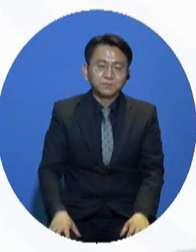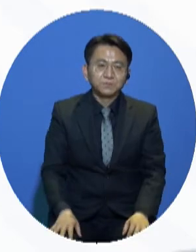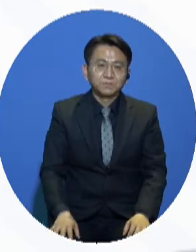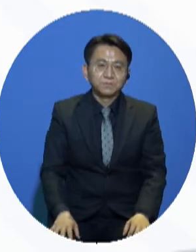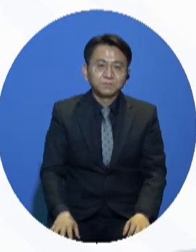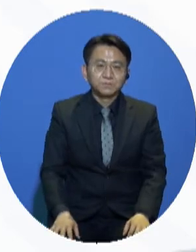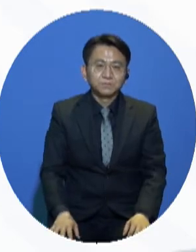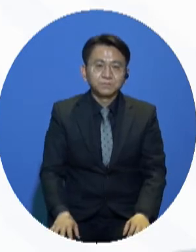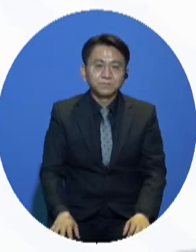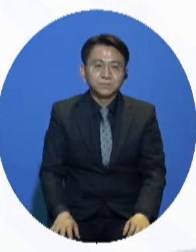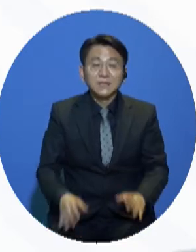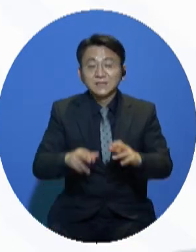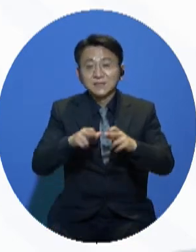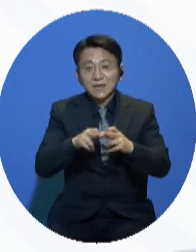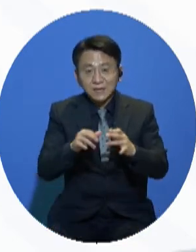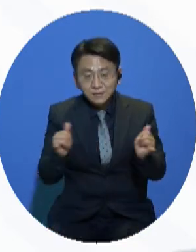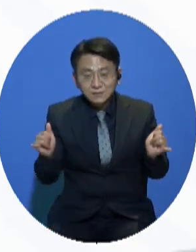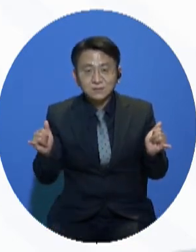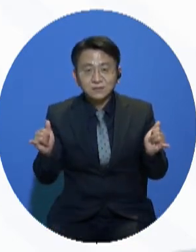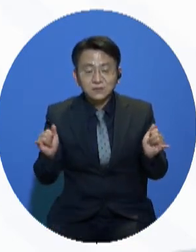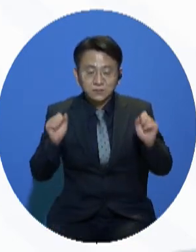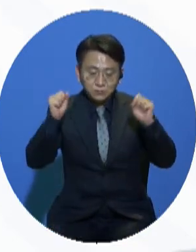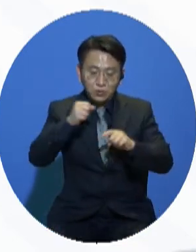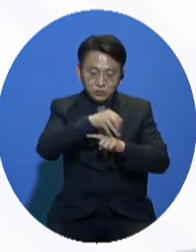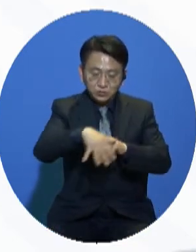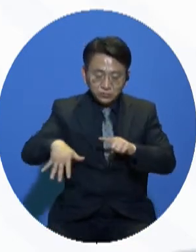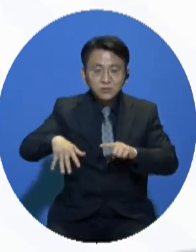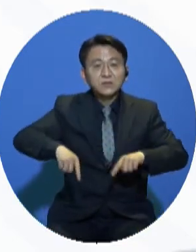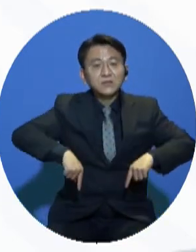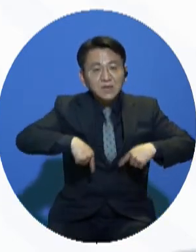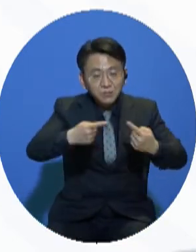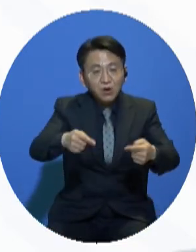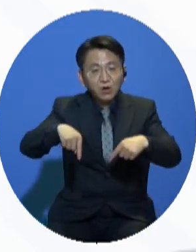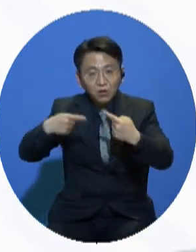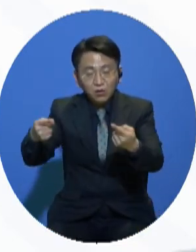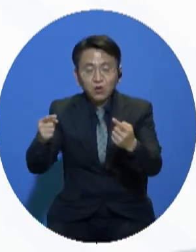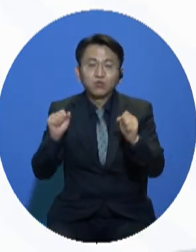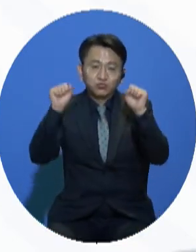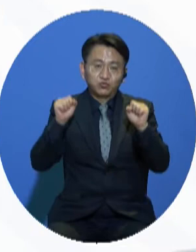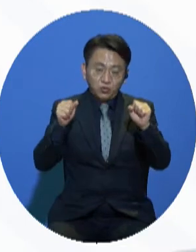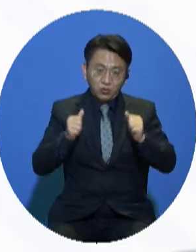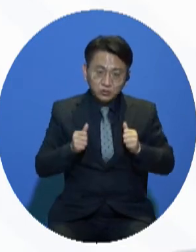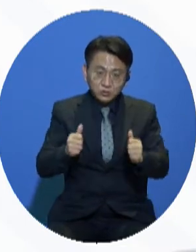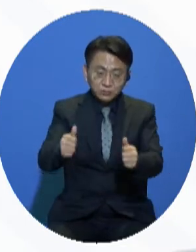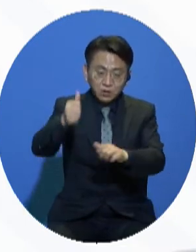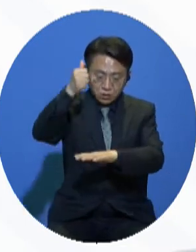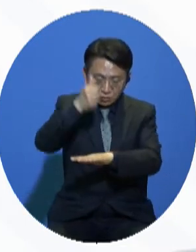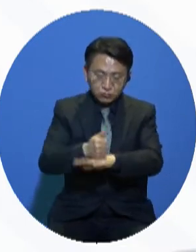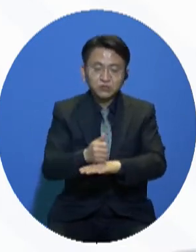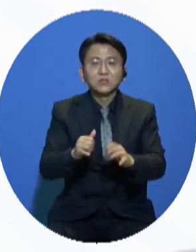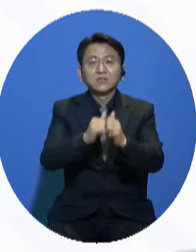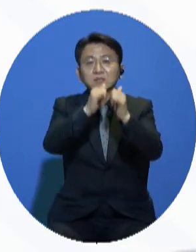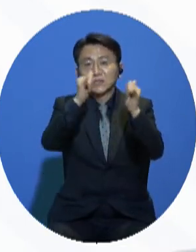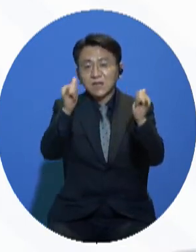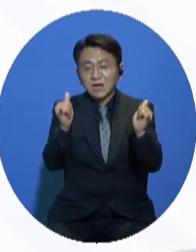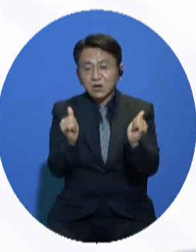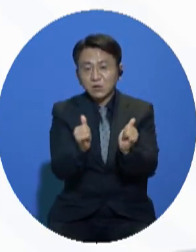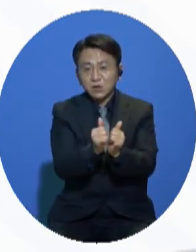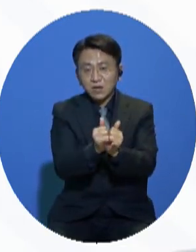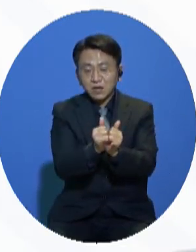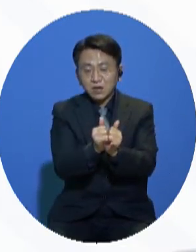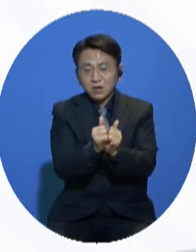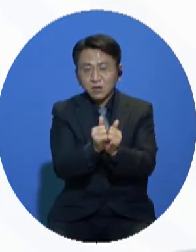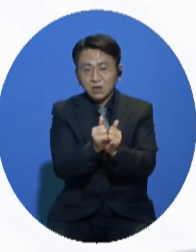장애인들이 적극적으로 스포츠에 참여하고 운동을 하게 되면은 그만큼 사회망에도